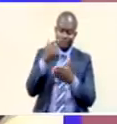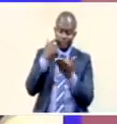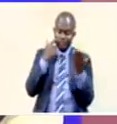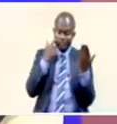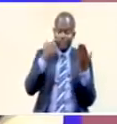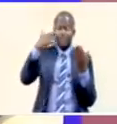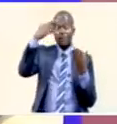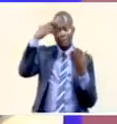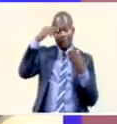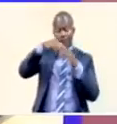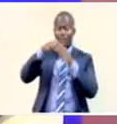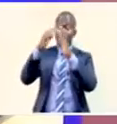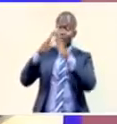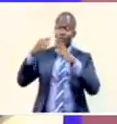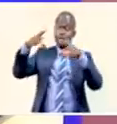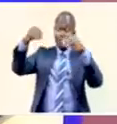bagiyebuka ko bari muri nyakatsi